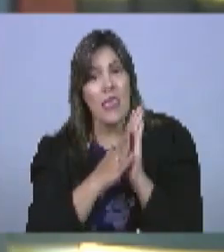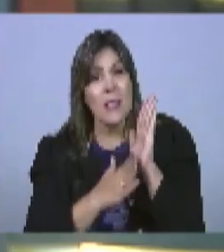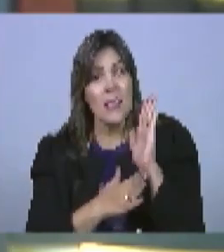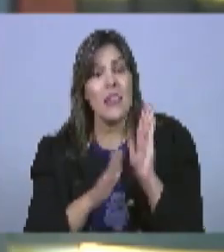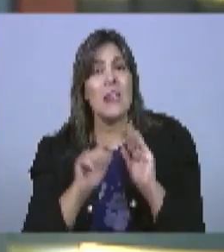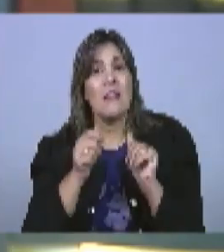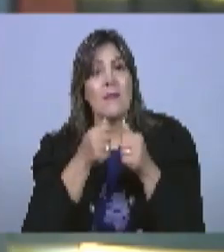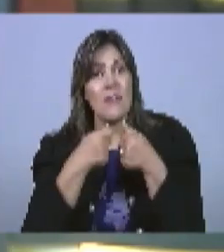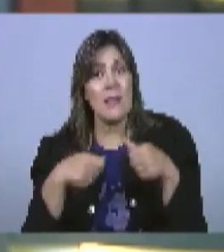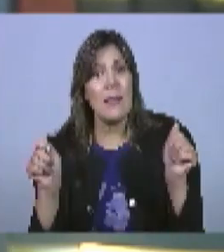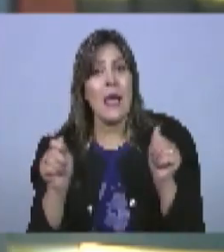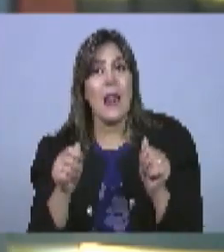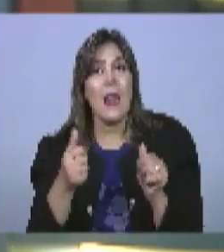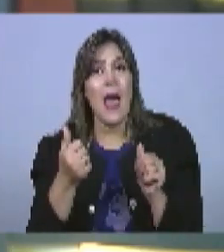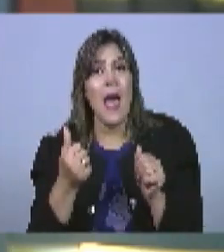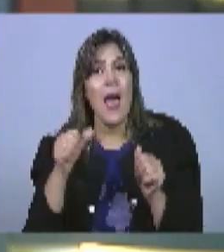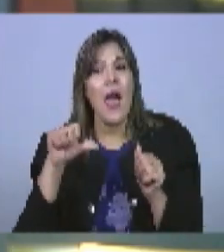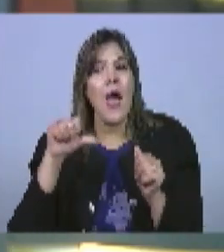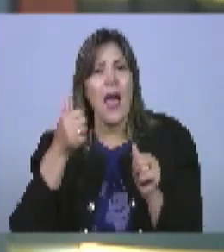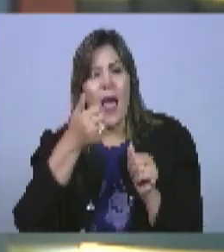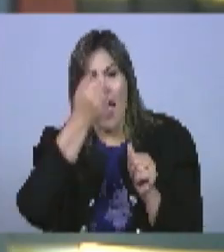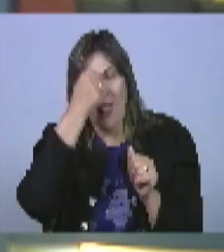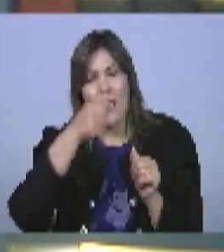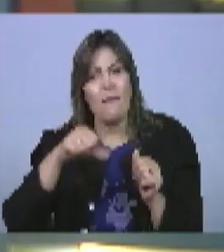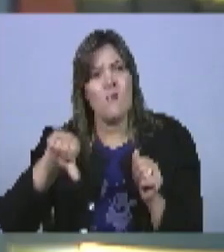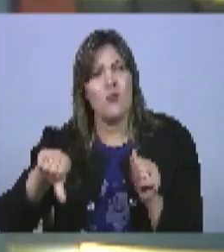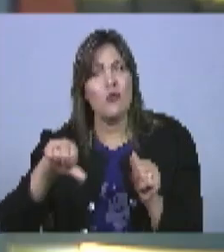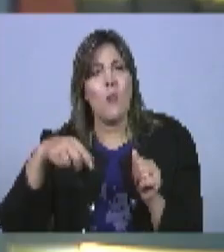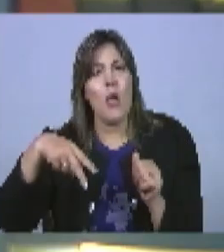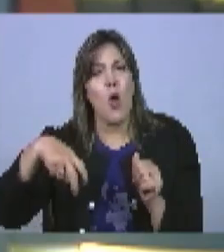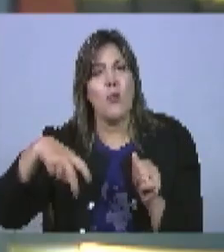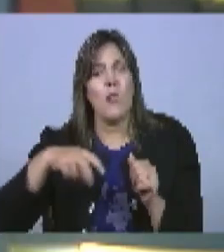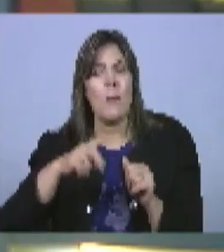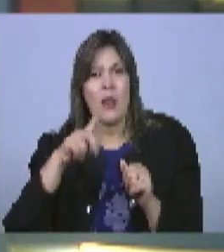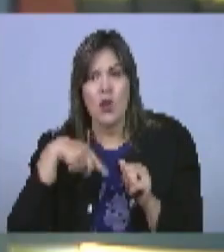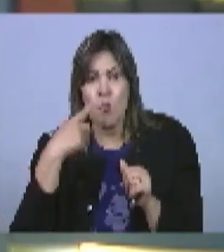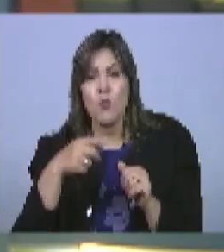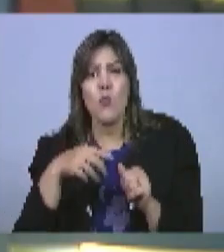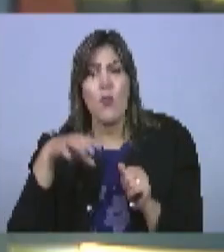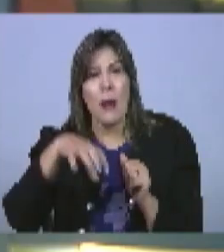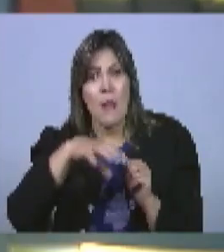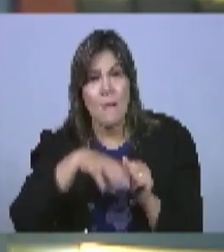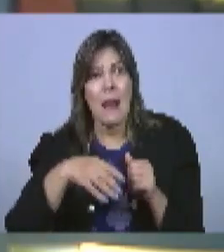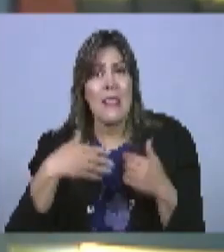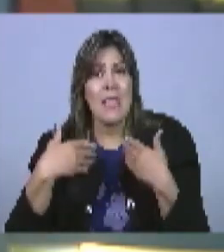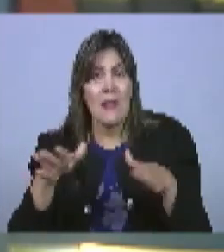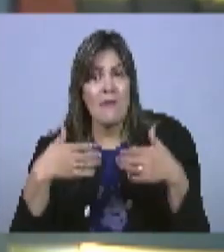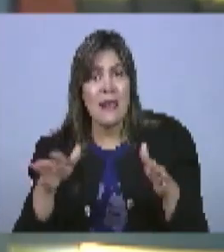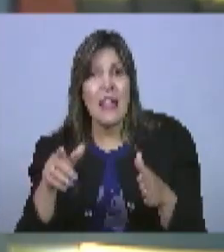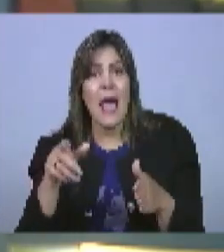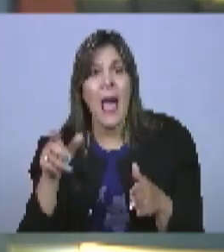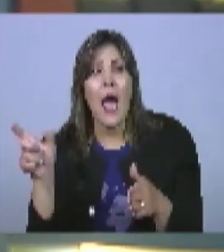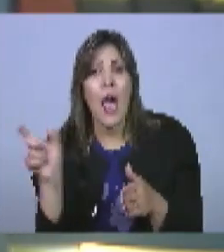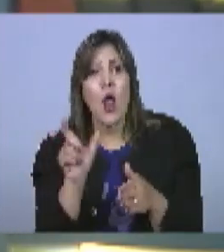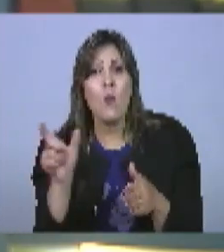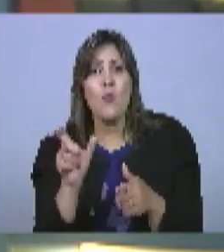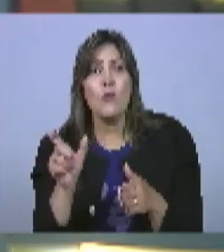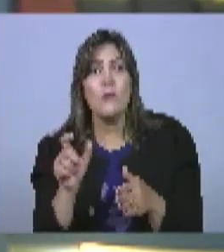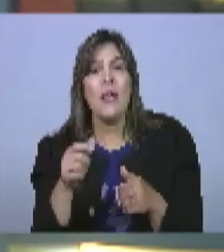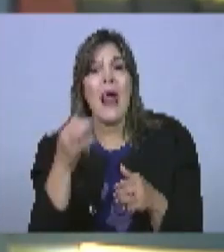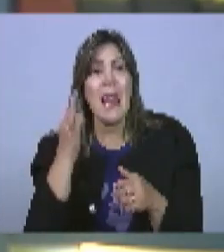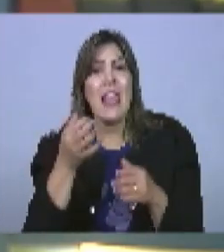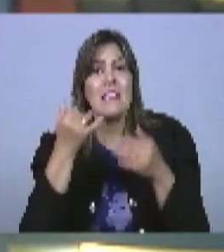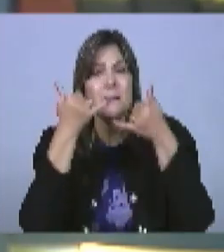1980 بيتكلم على حكم بناء الكنائس في دار الاسلام قال لك البلاد التي فتحها المسلمون عنوه تهدم فيها جميع